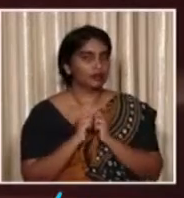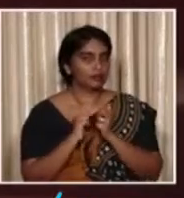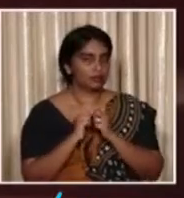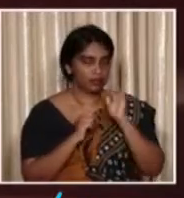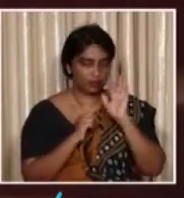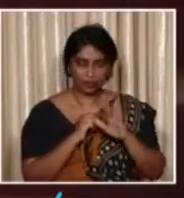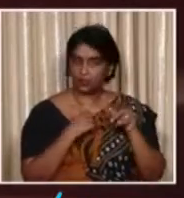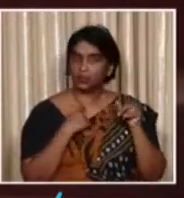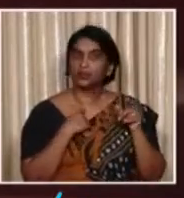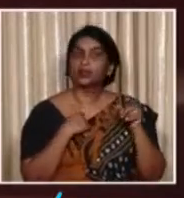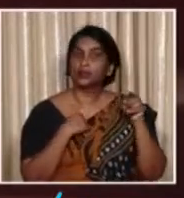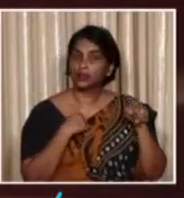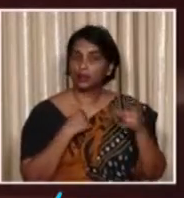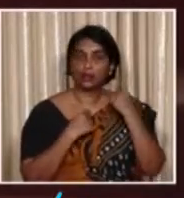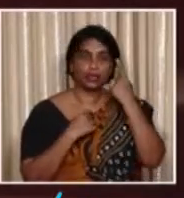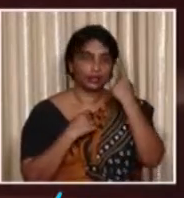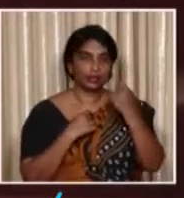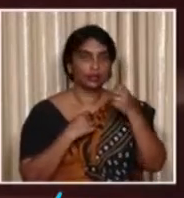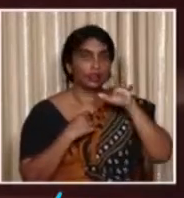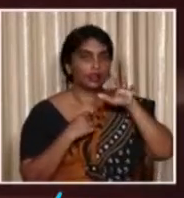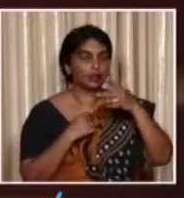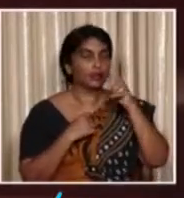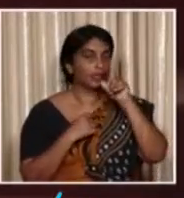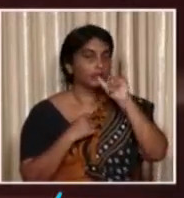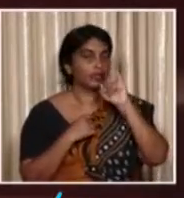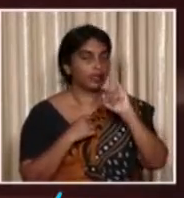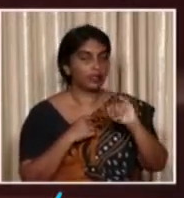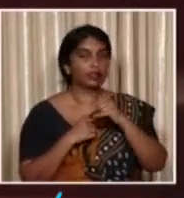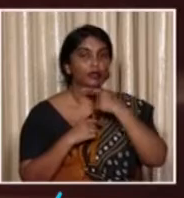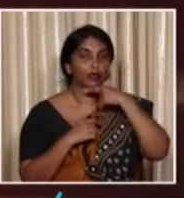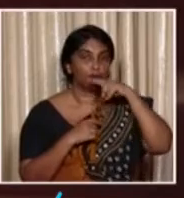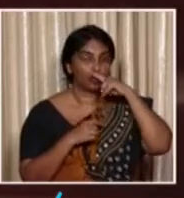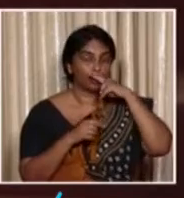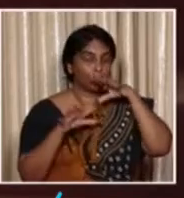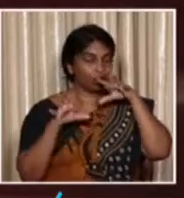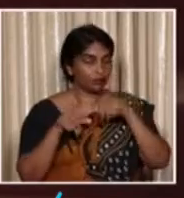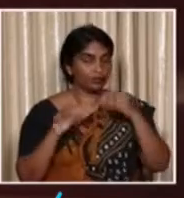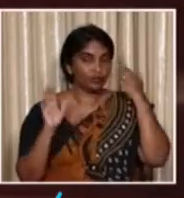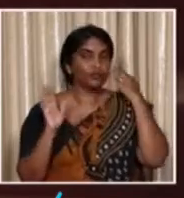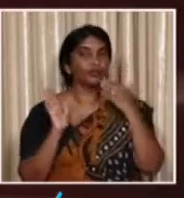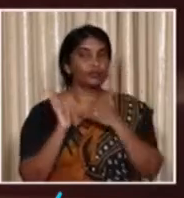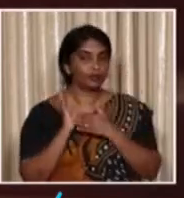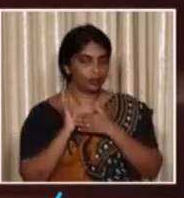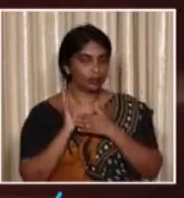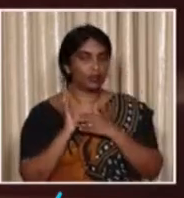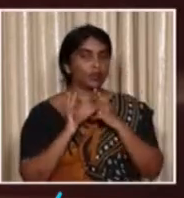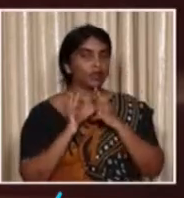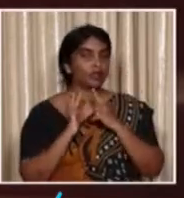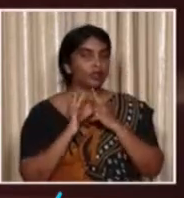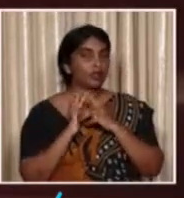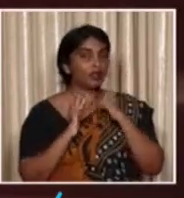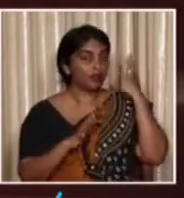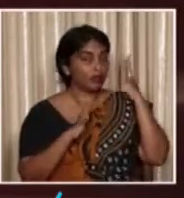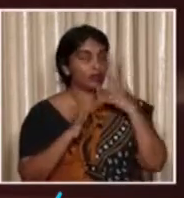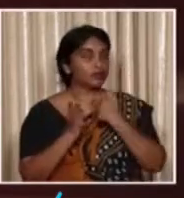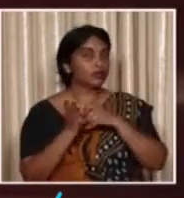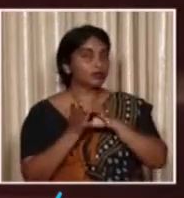මතුවිය. එනම් 1976 සාගර හිමිකම් පෑම් සම්බන්ධව ජාත්‍යන්තර